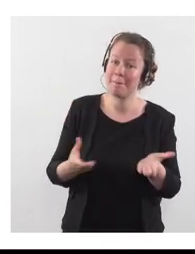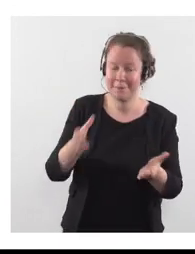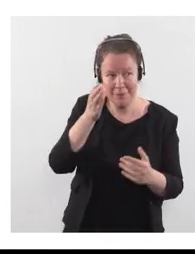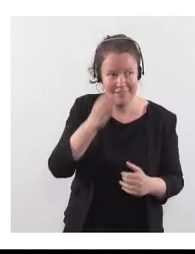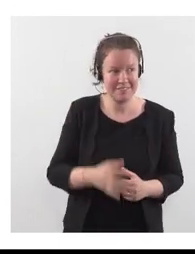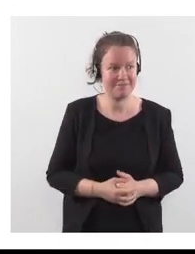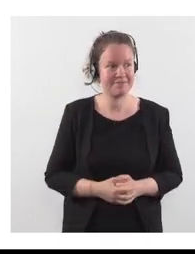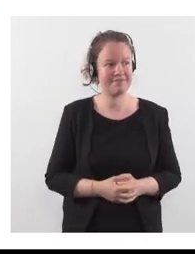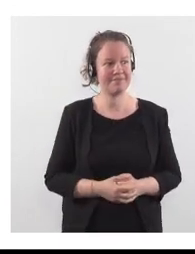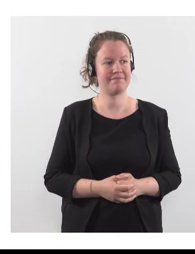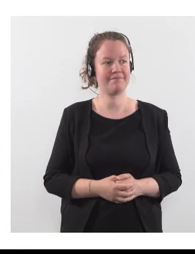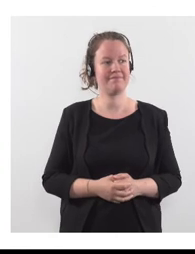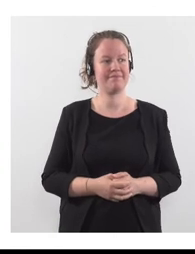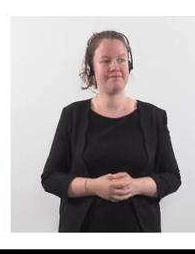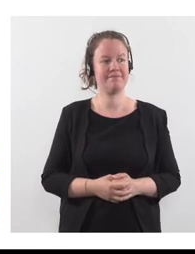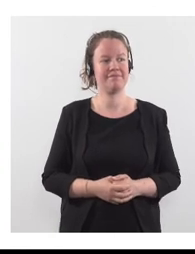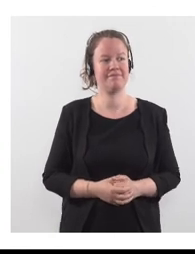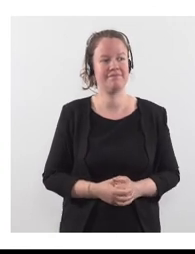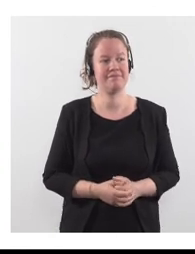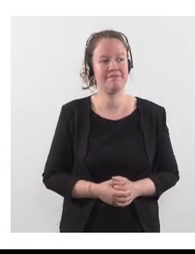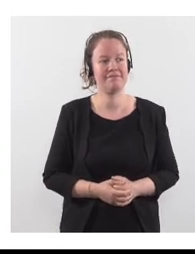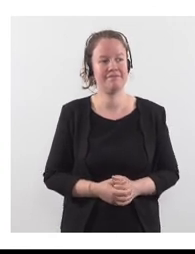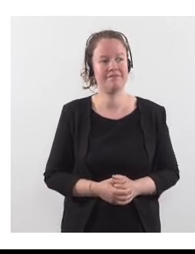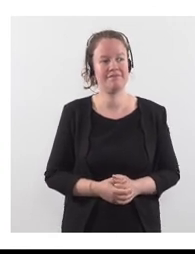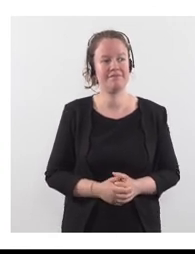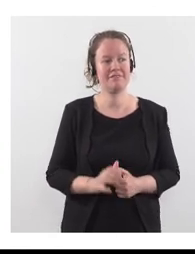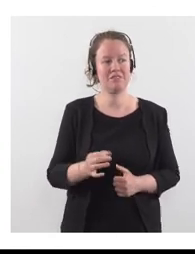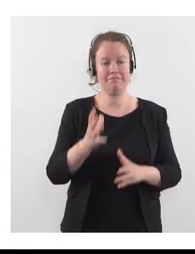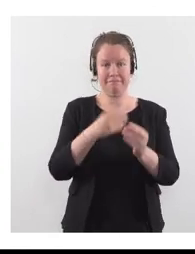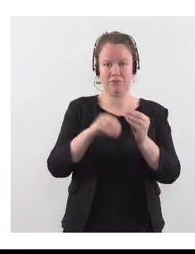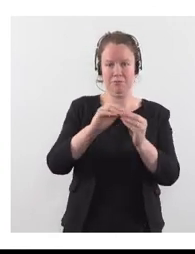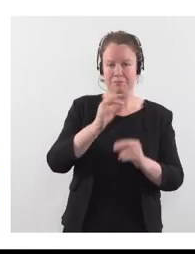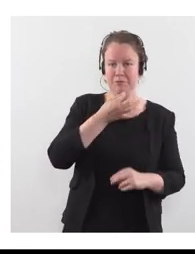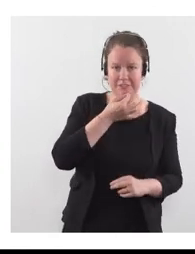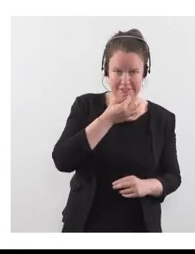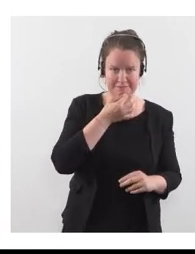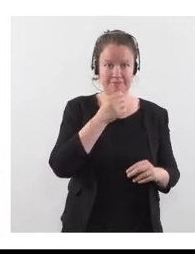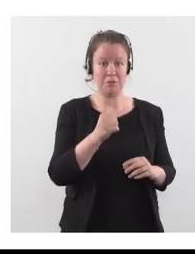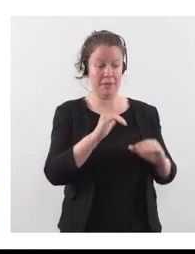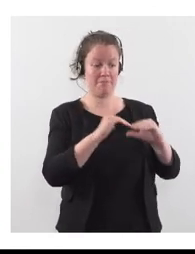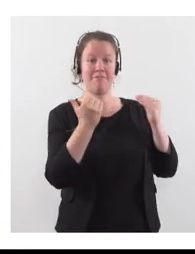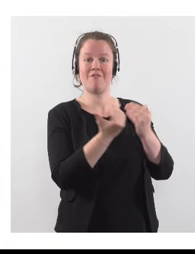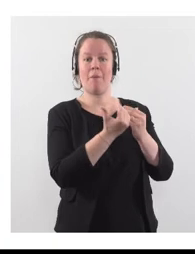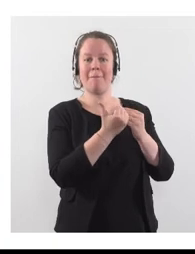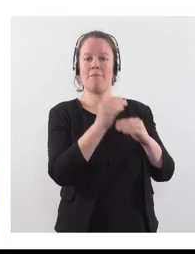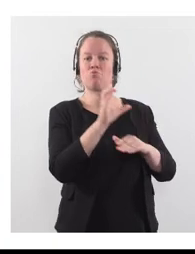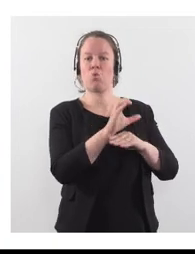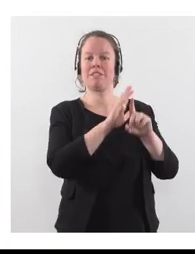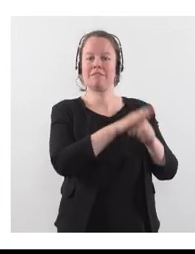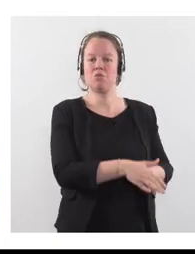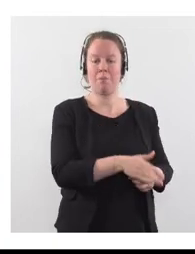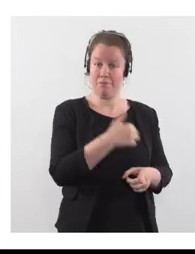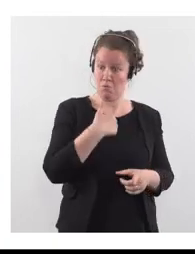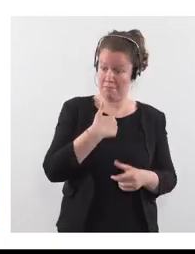Oui, on m'entend. Je voudrais juste rajouter un mot par rapport aux différentes questions qui ont été posées. D'abord, la plateforme antidiscrimination, on l'a nous-mêmes